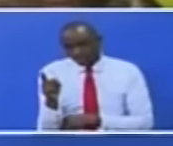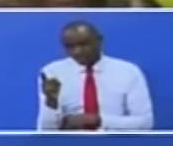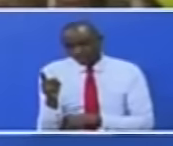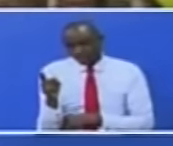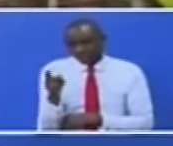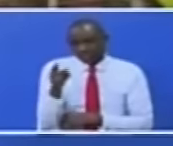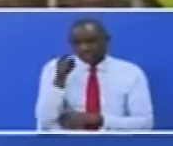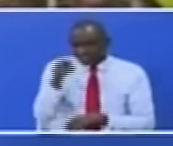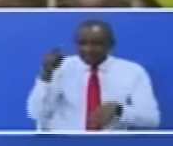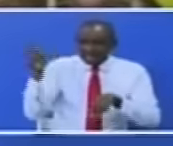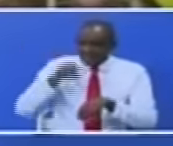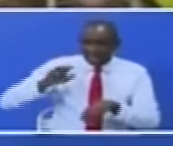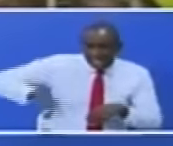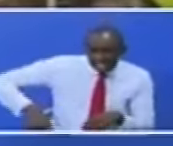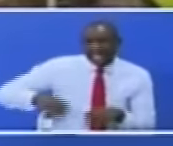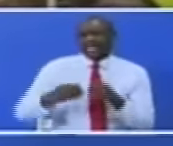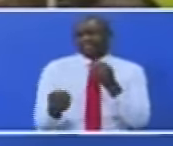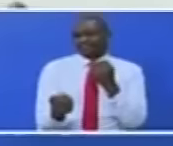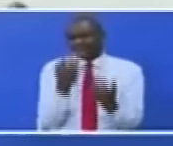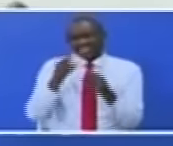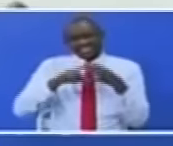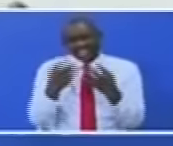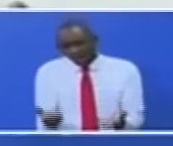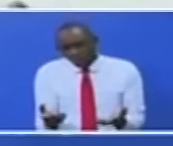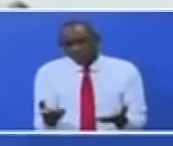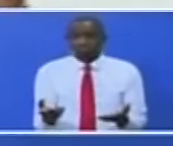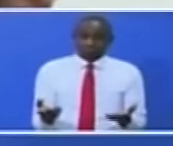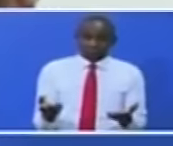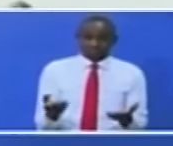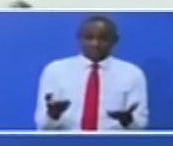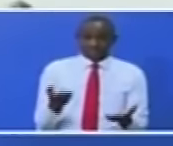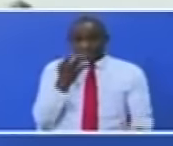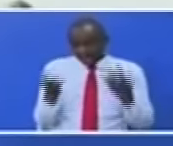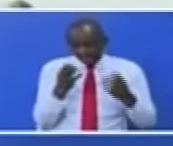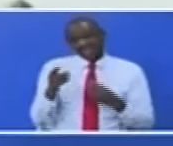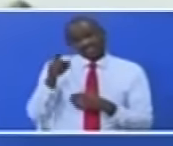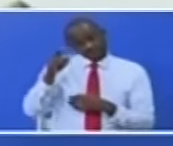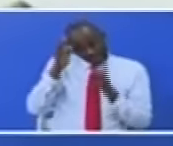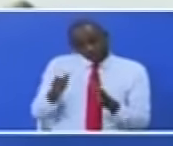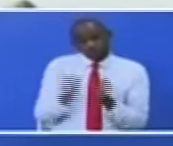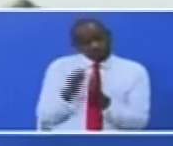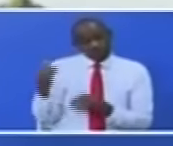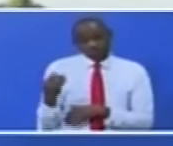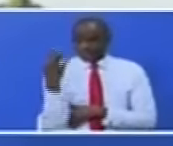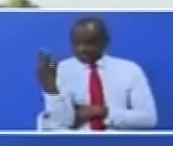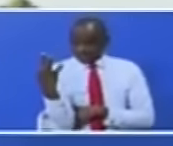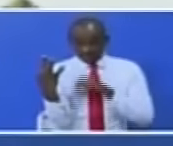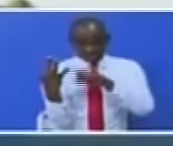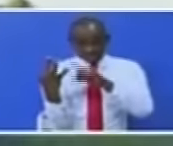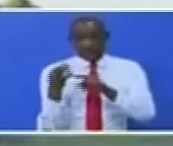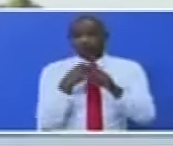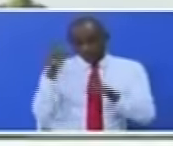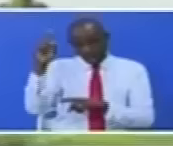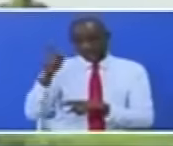yeye kukuja wakati huo na moto kutokezea. Mama mwenye huyu hao watoto watatu, yo kijana wa Form